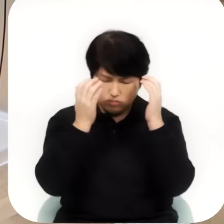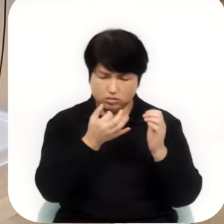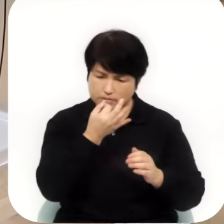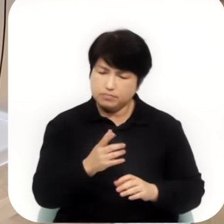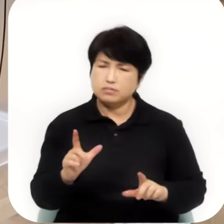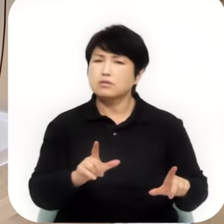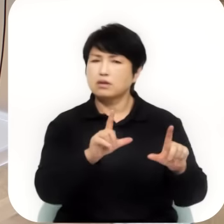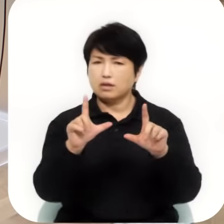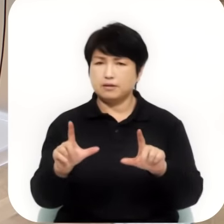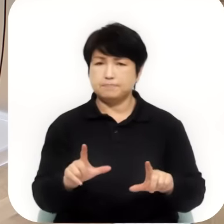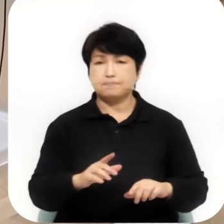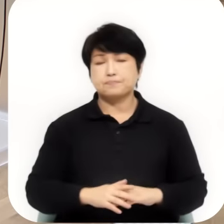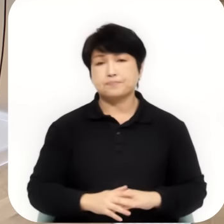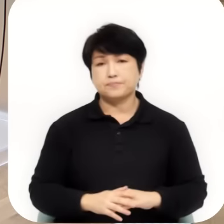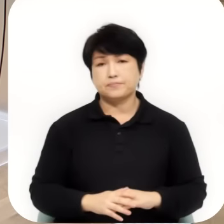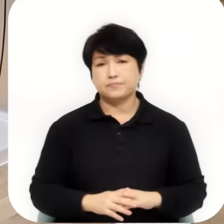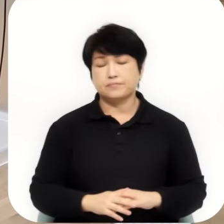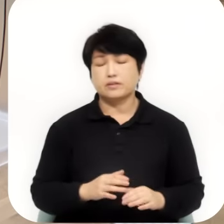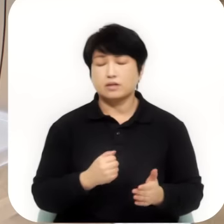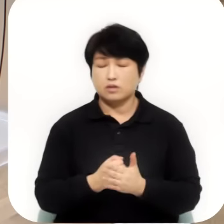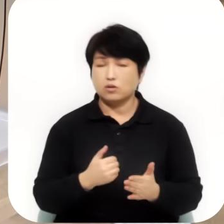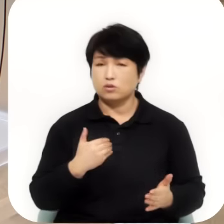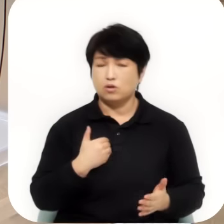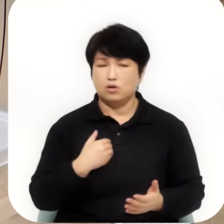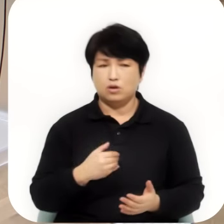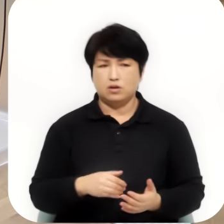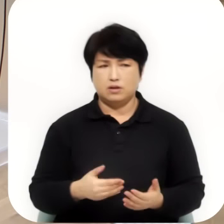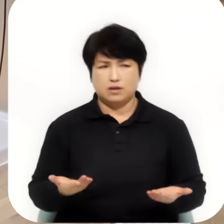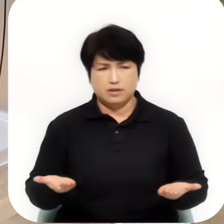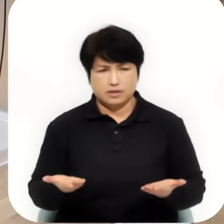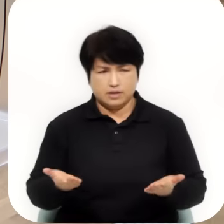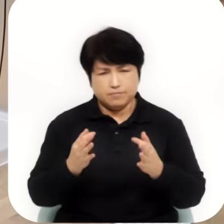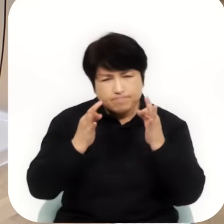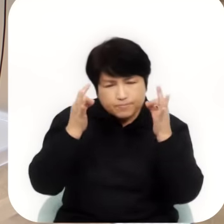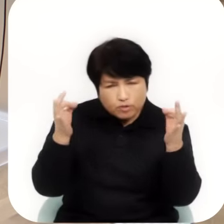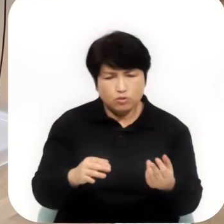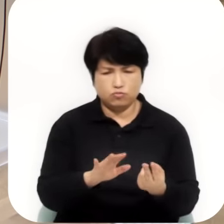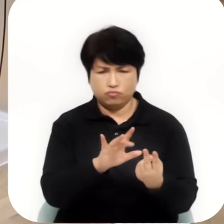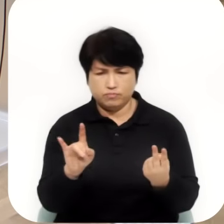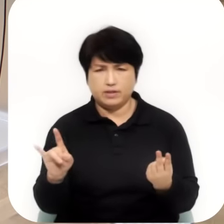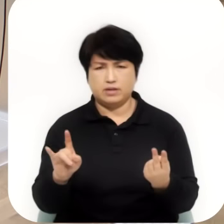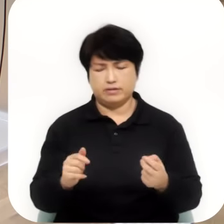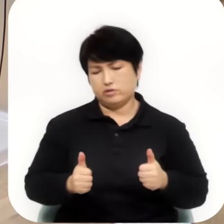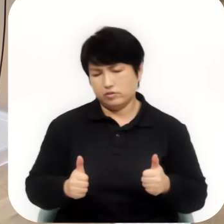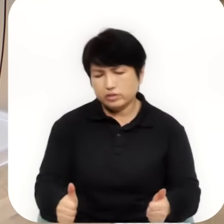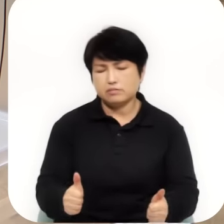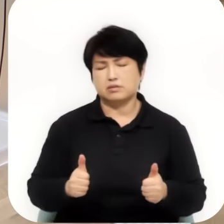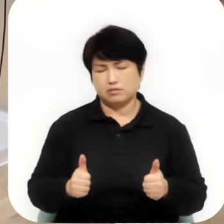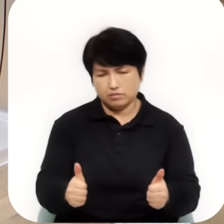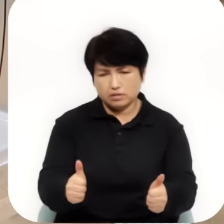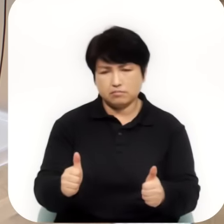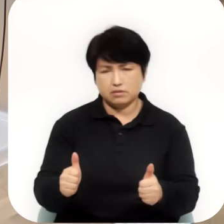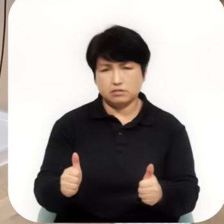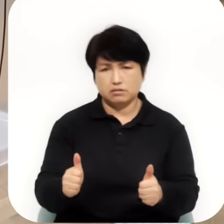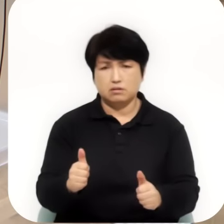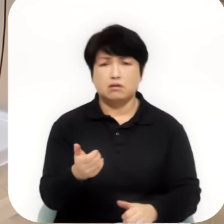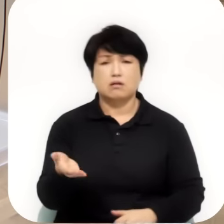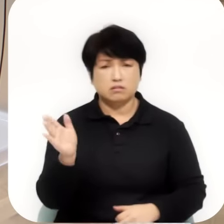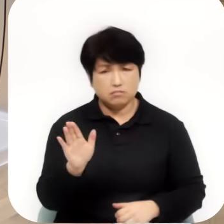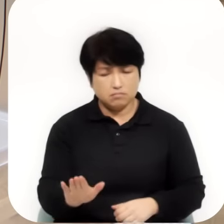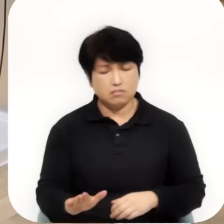힘든 시기를 보냈습니다. 그래서 저는 남들보다 좀두 배는 열심히 살아야겠다고 생각을 했고, 그렇게